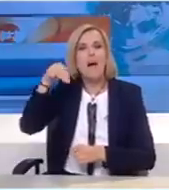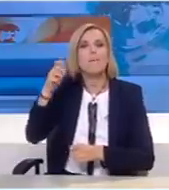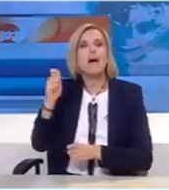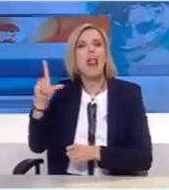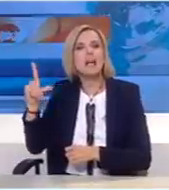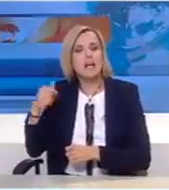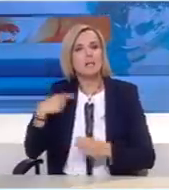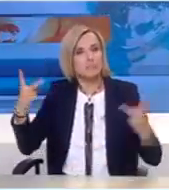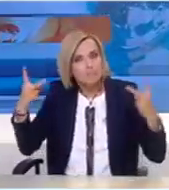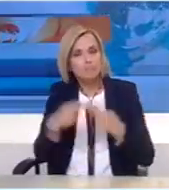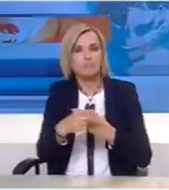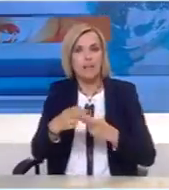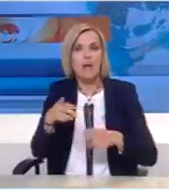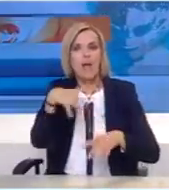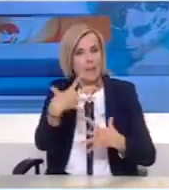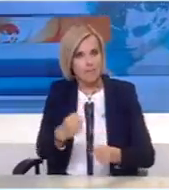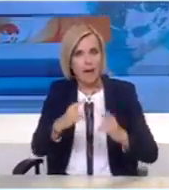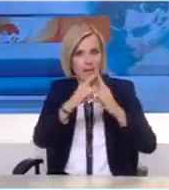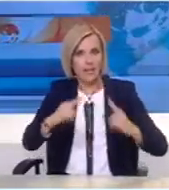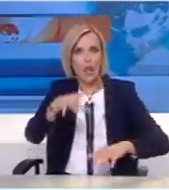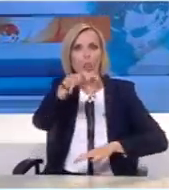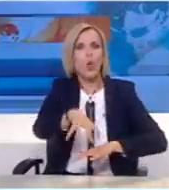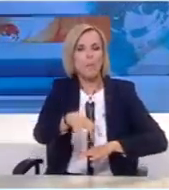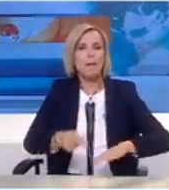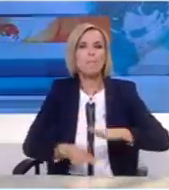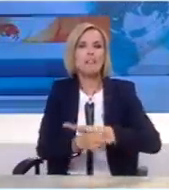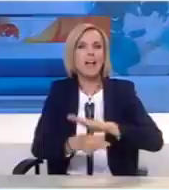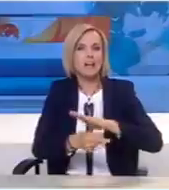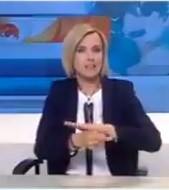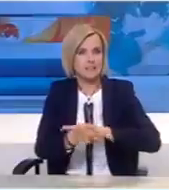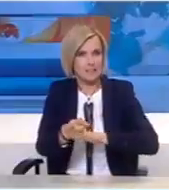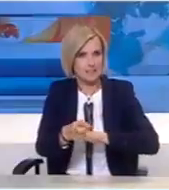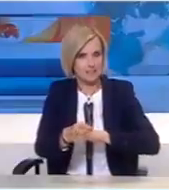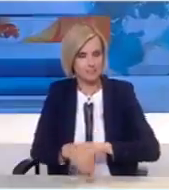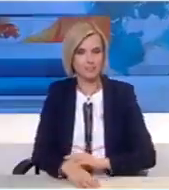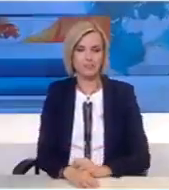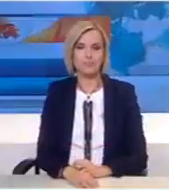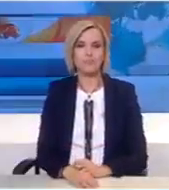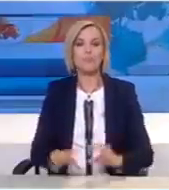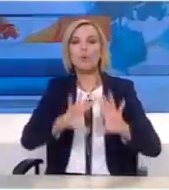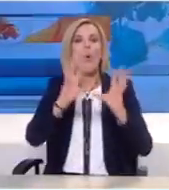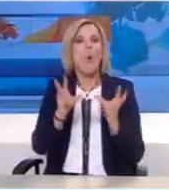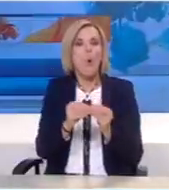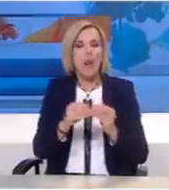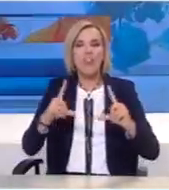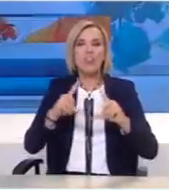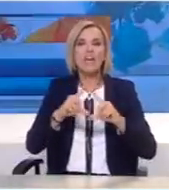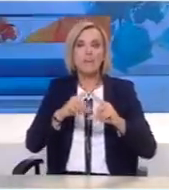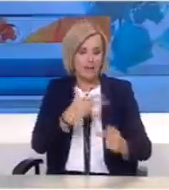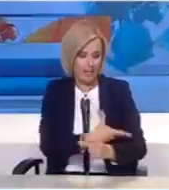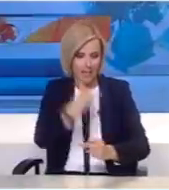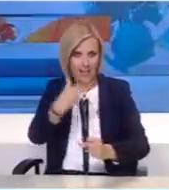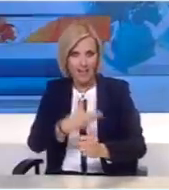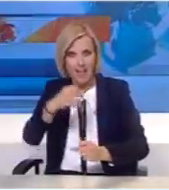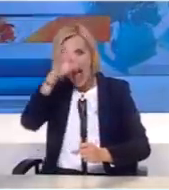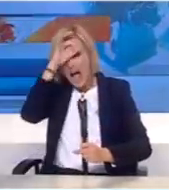περίπτωση αυτή, μου δίνεται ευκαιρία να ενημερώσω κιόλας ότι όλα τα δείγματα που αφορούσε στους αστυνομικούς και σε όλους όσους είχαν